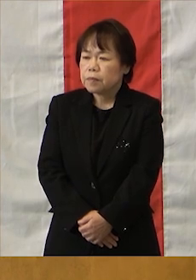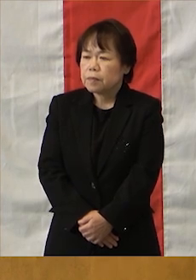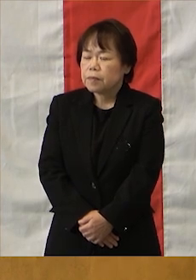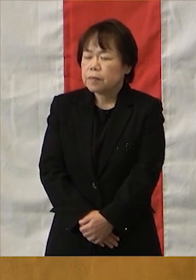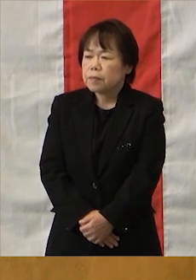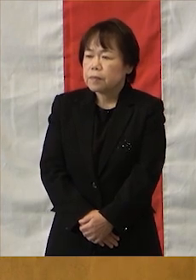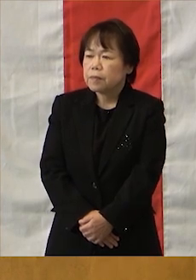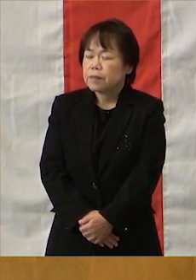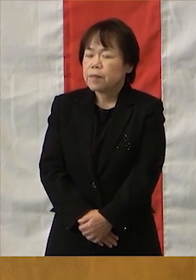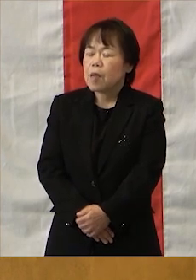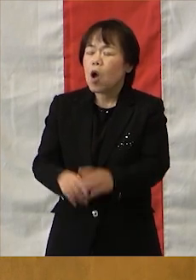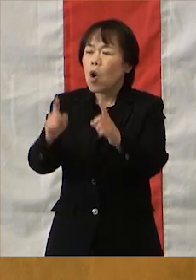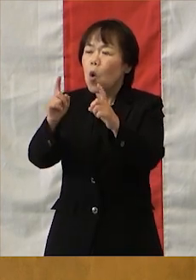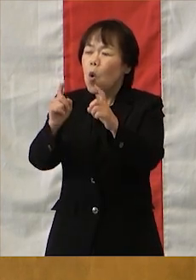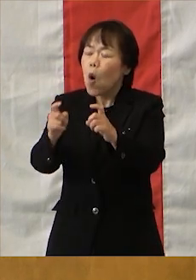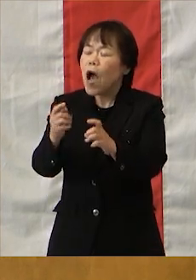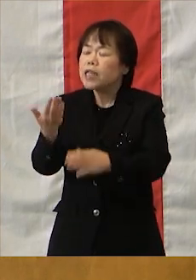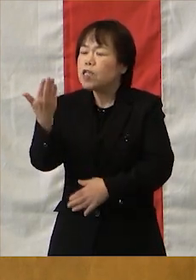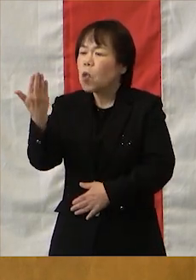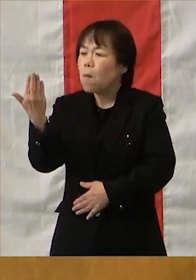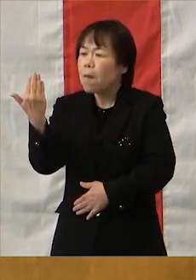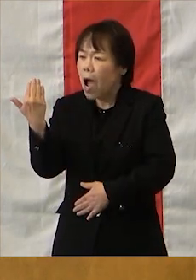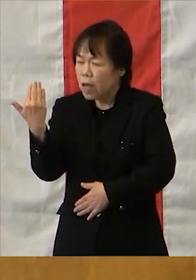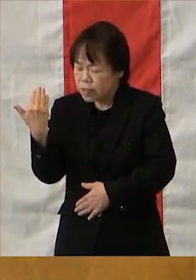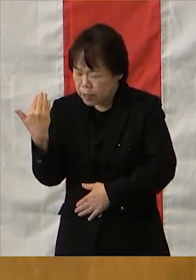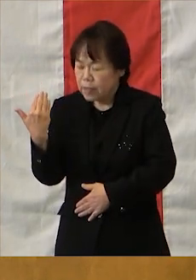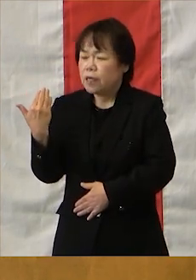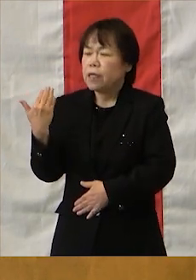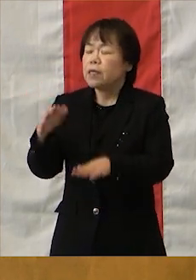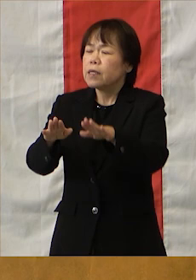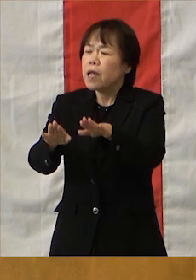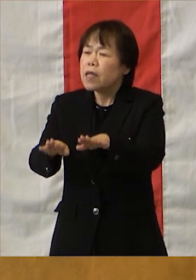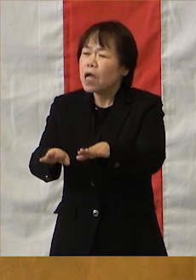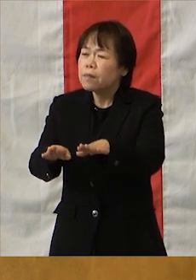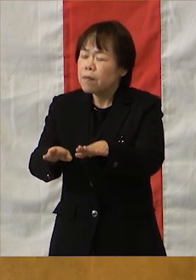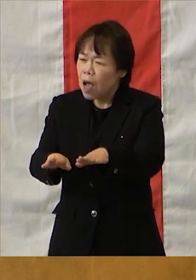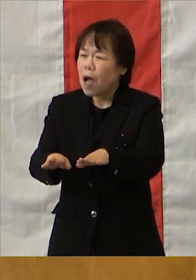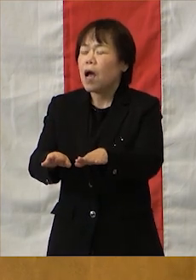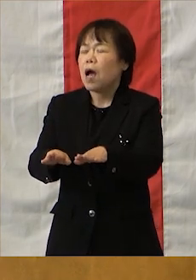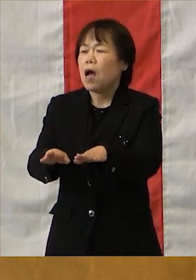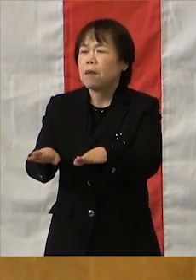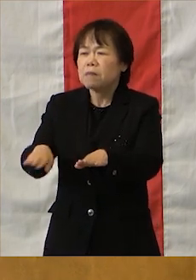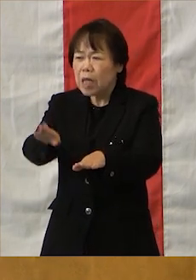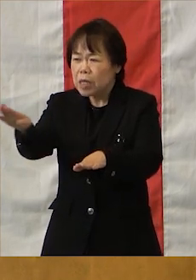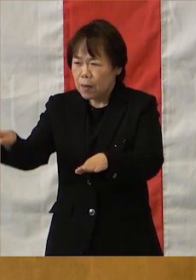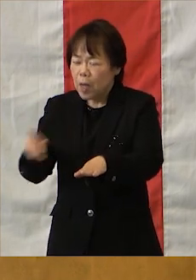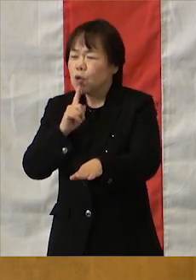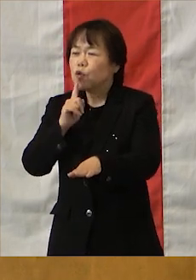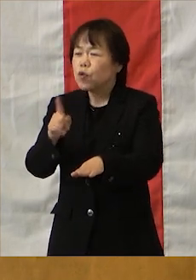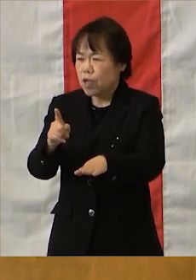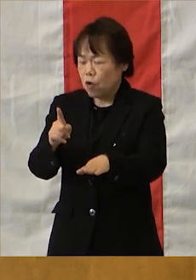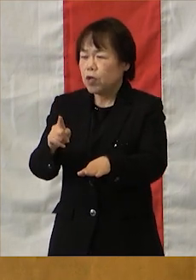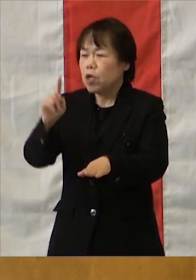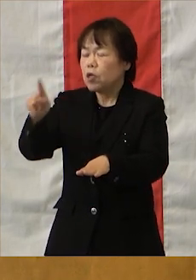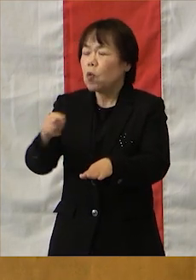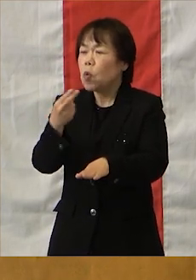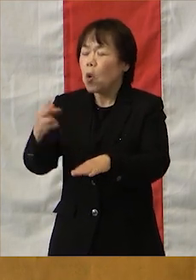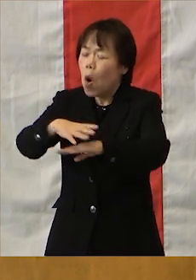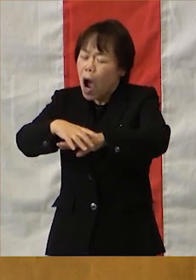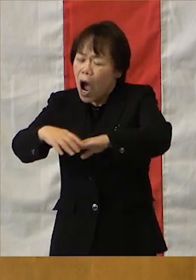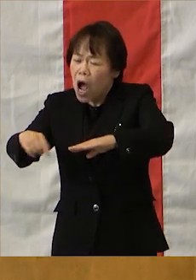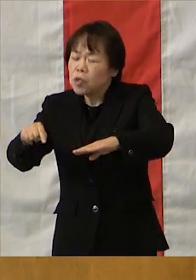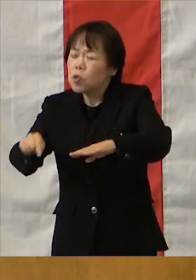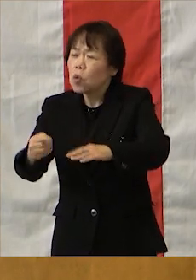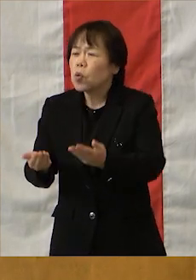えご挨拶の前にえただいまご挨拶がありました通り野半島の